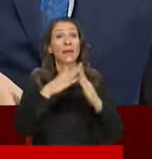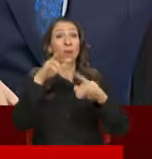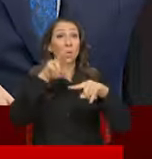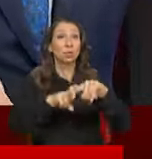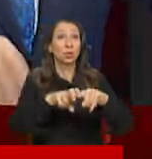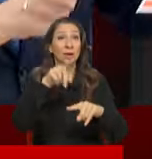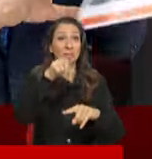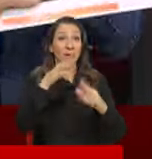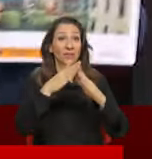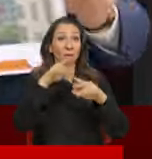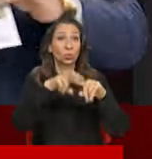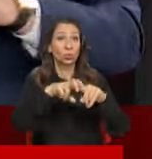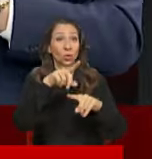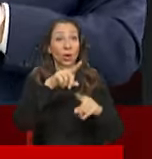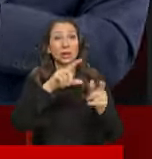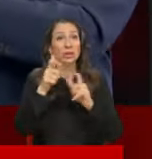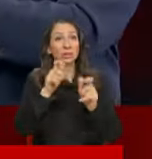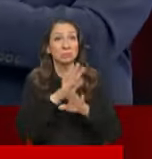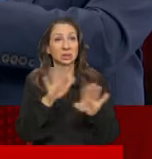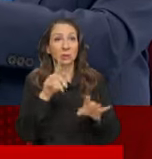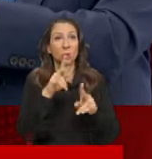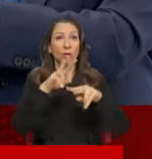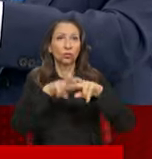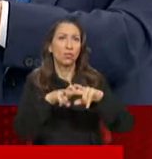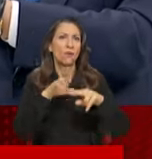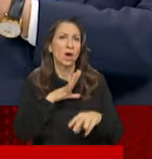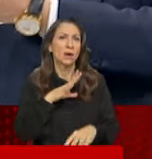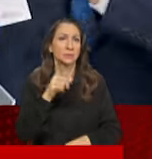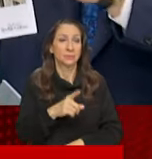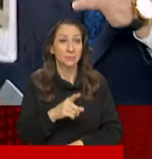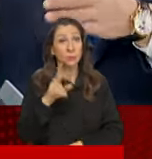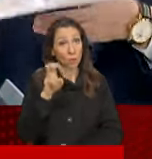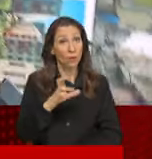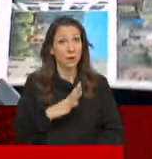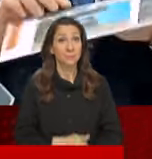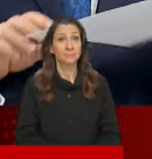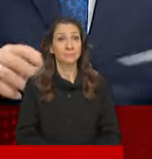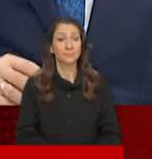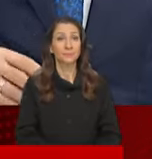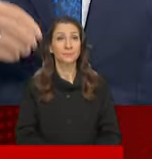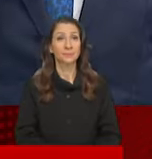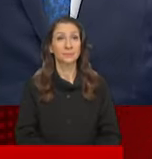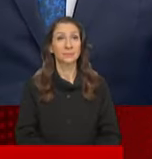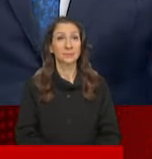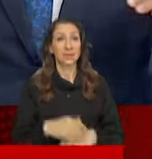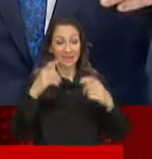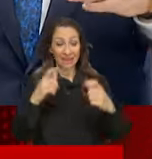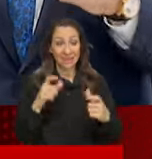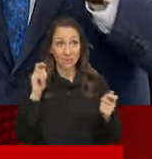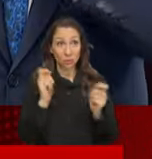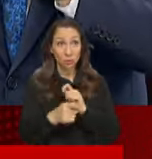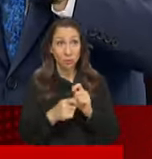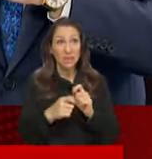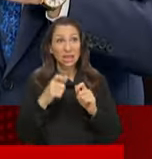oturuyorlar Bakın şu konutlarda oturuyorlar bu evlere Taşındılar Taşındılar ve oturuyorlar şu anda burada oturuyorlar şu anda Yani kentsel dönüşüm